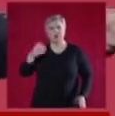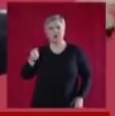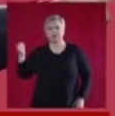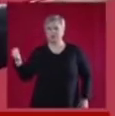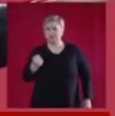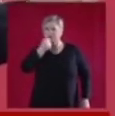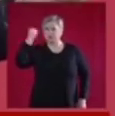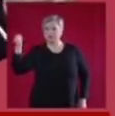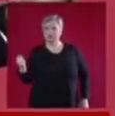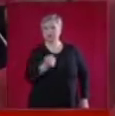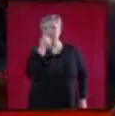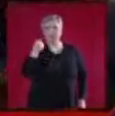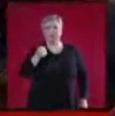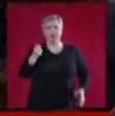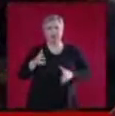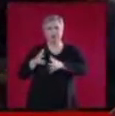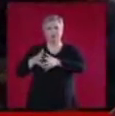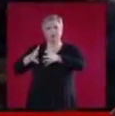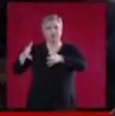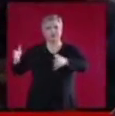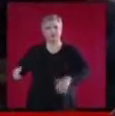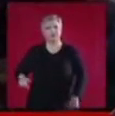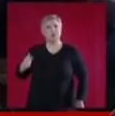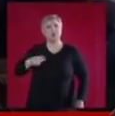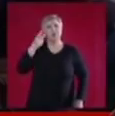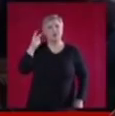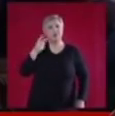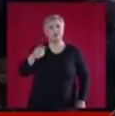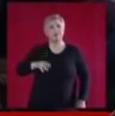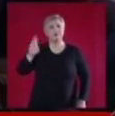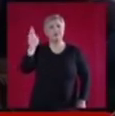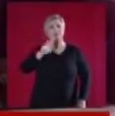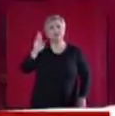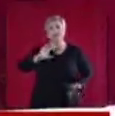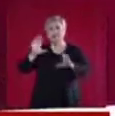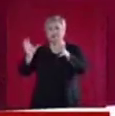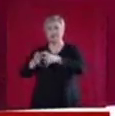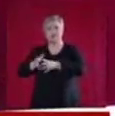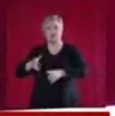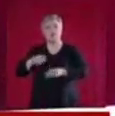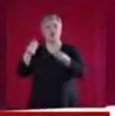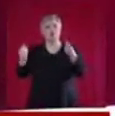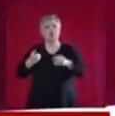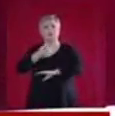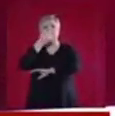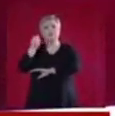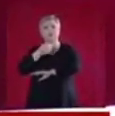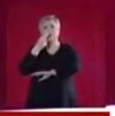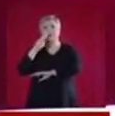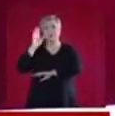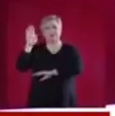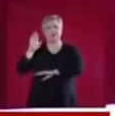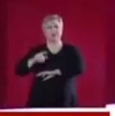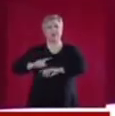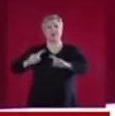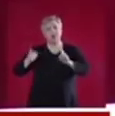νεοναζί την άνοδο του ρατσισμού της ρατσιστικής ρητορικής αλλά και των φασιστών γιατί αυτή